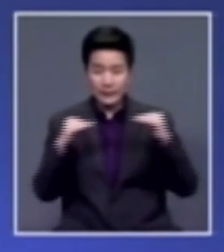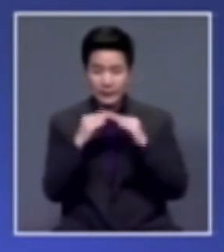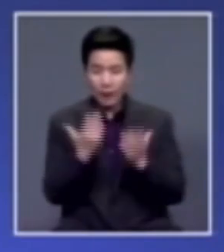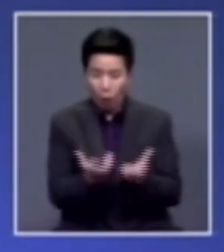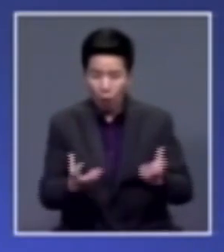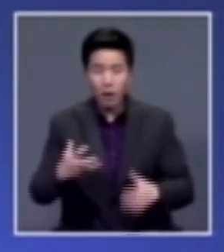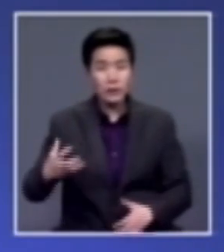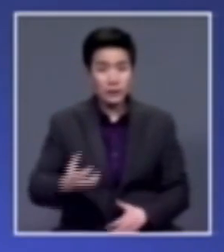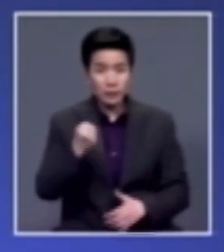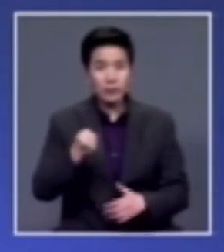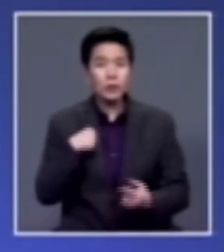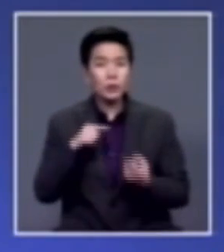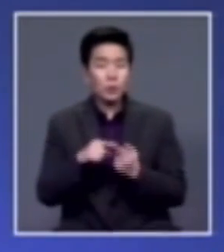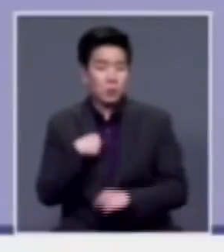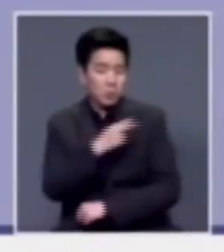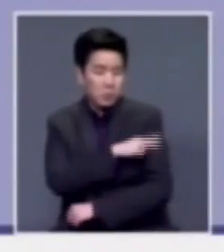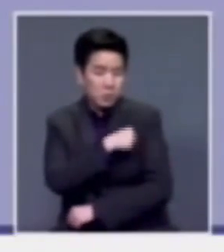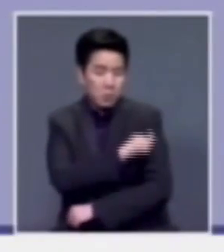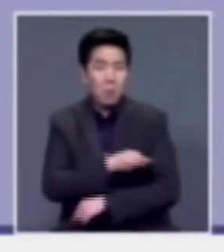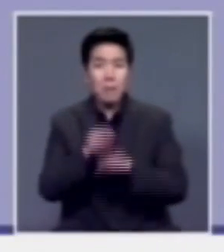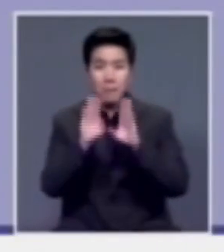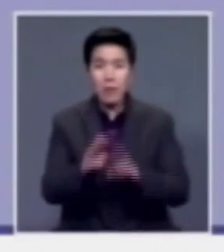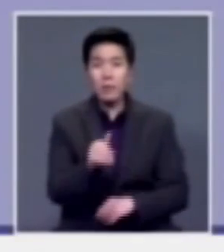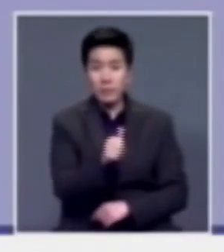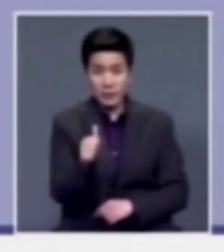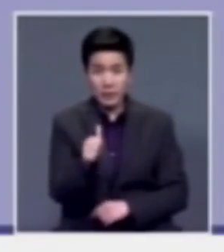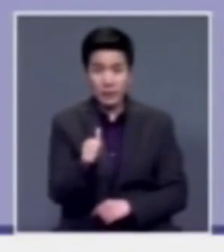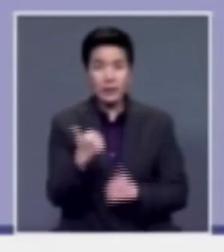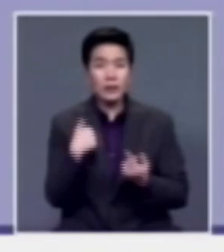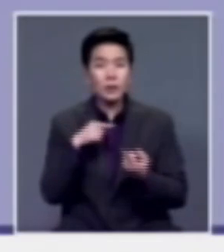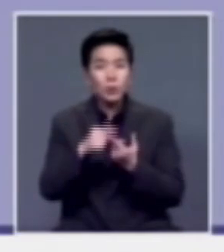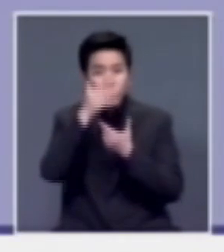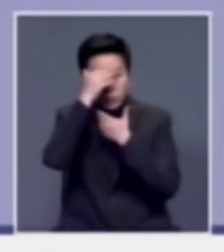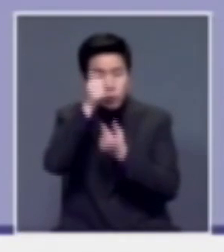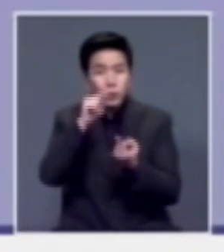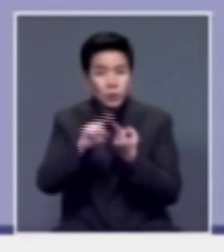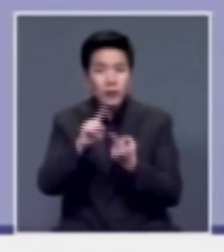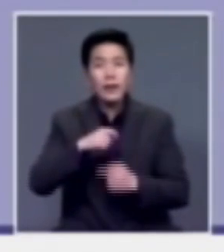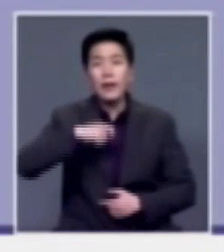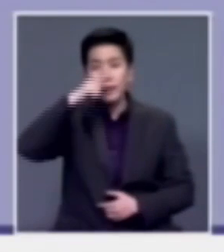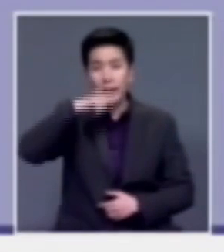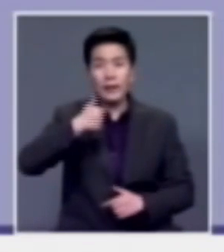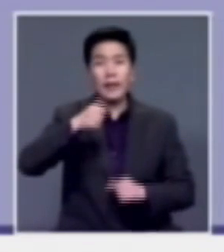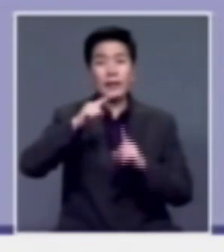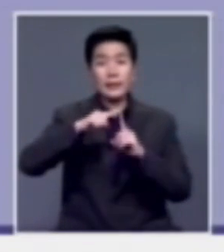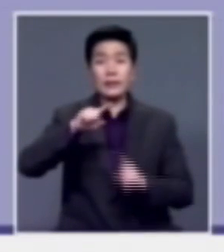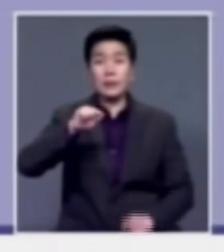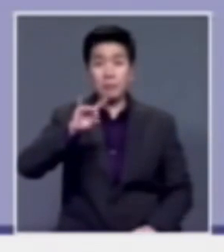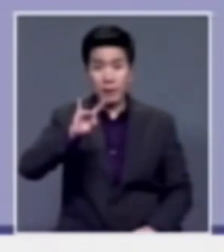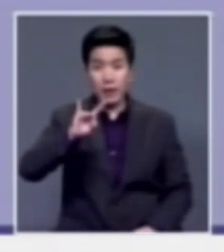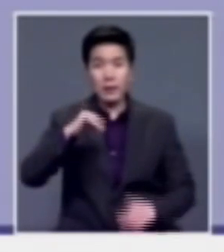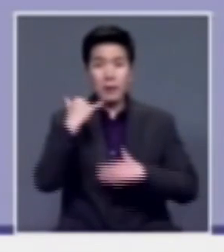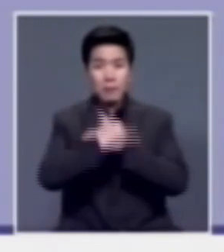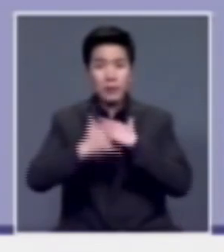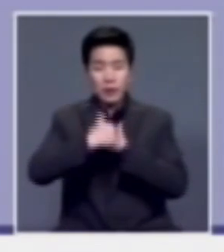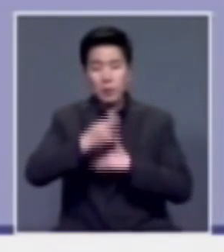ทรัพย์สินและระบบสาธารณสุขที่ดีรวมถึงที่น่าสนใจก็ได้แก่การที่ไทยได้อันดับที่28ของประเทศ